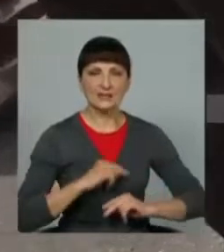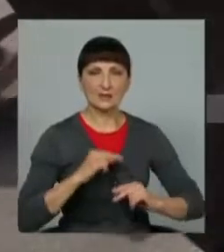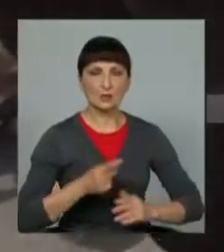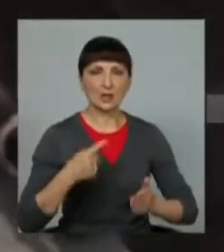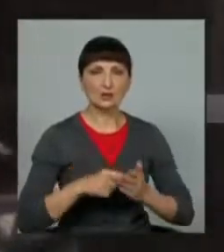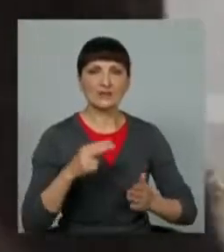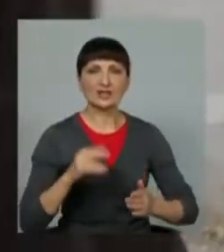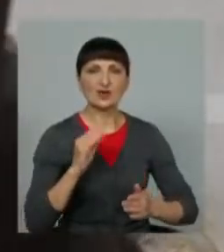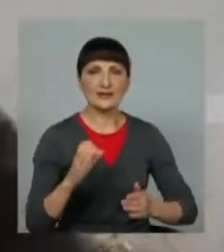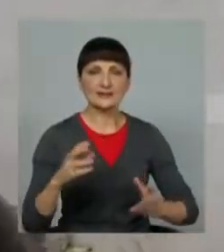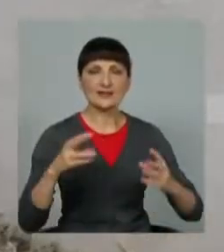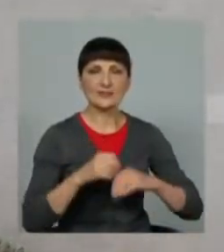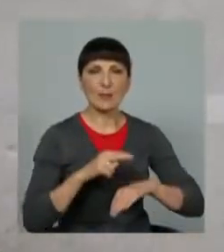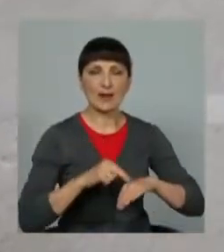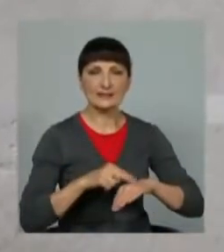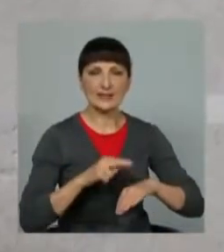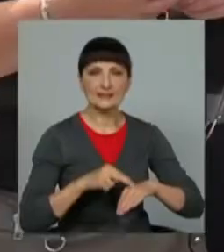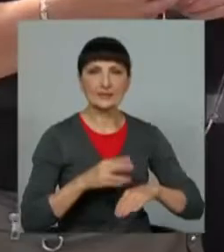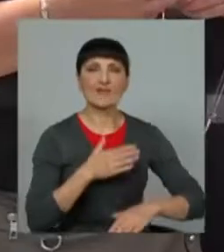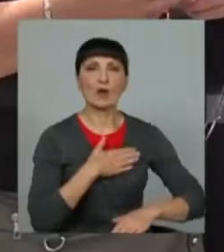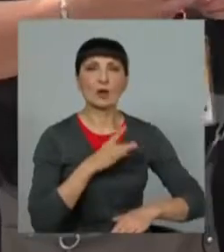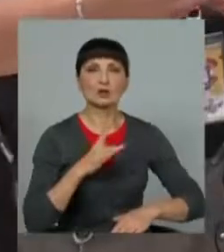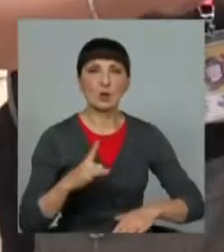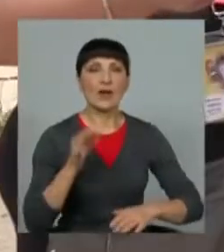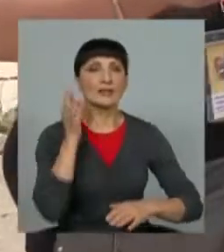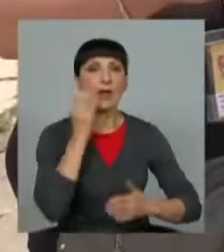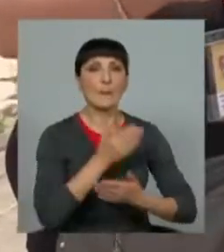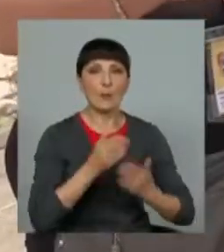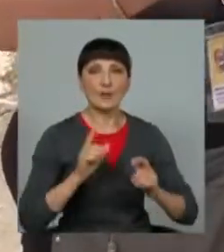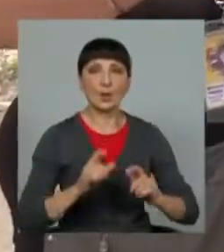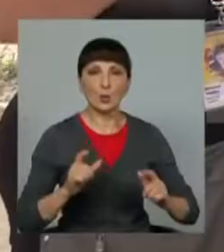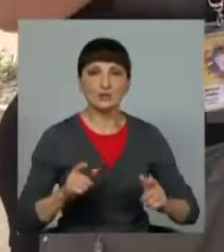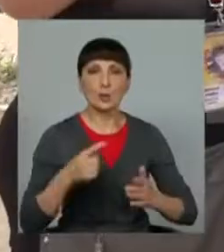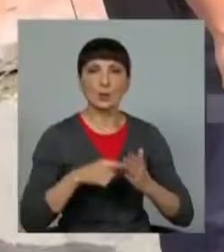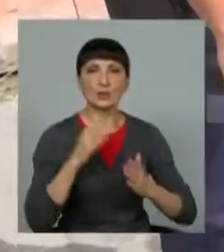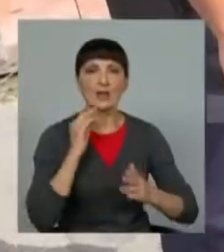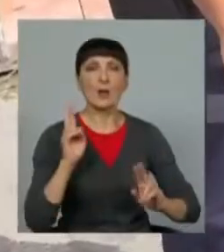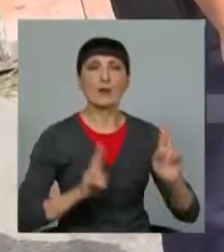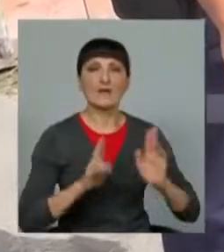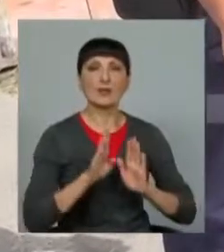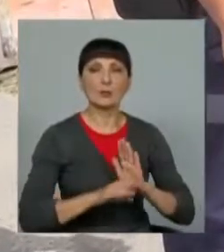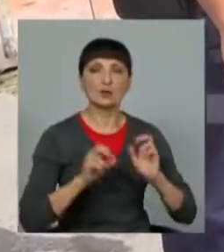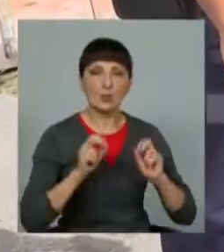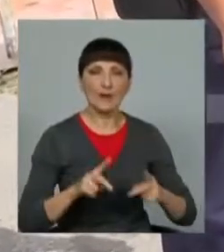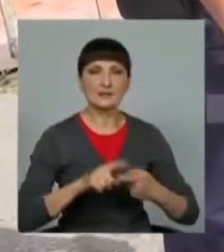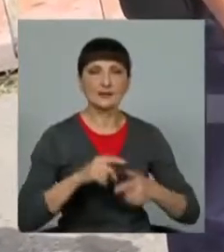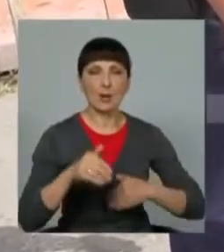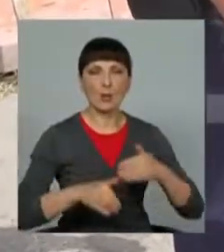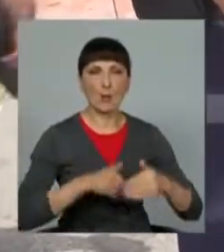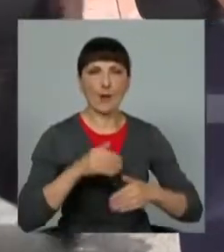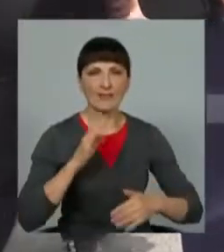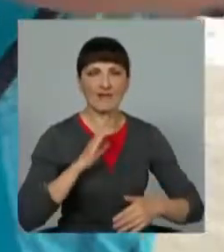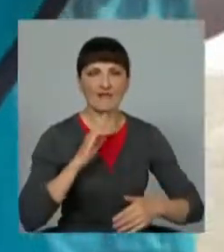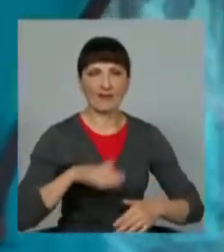городского ДЧС совместно с полицейскими и волонтерами напомнили жителям города о правилах безопасности при купании в